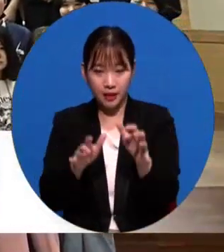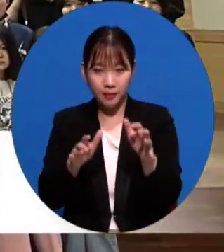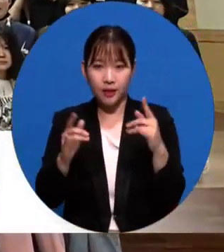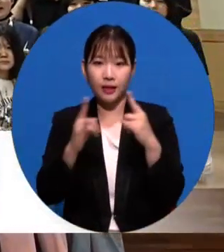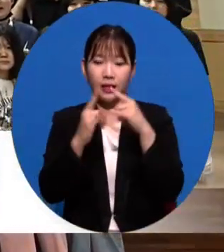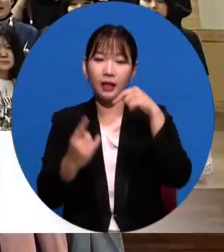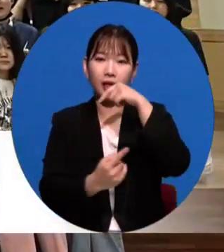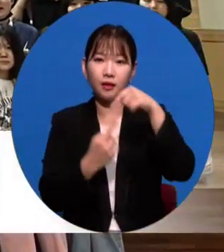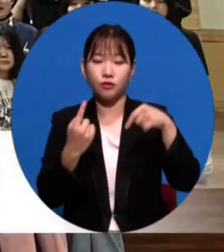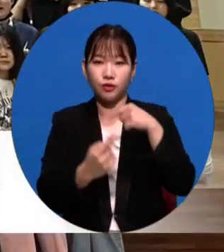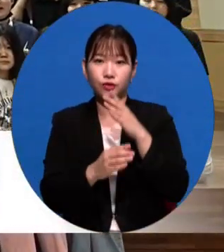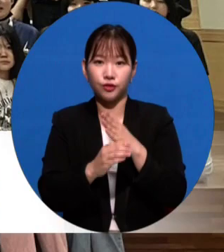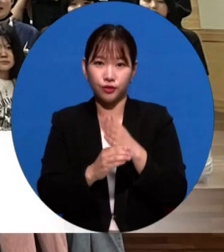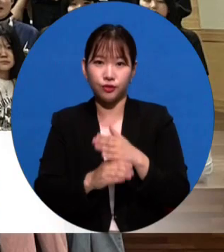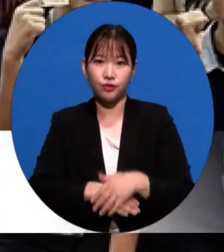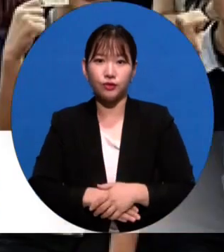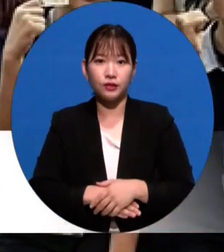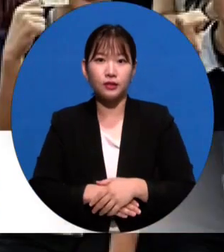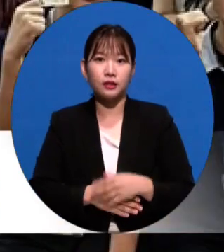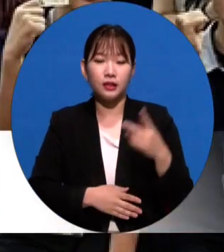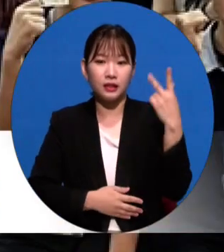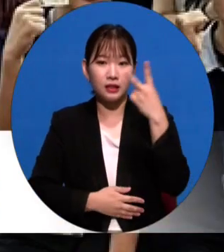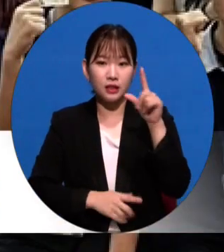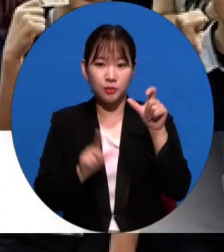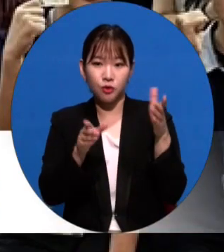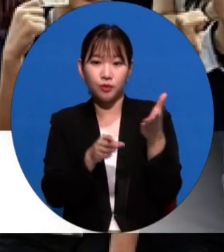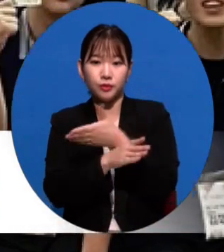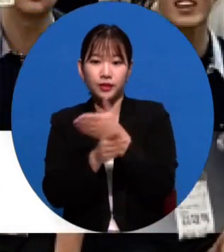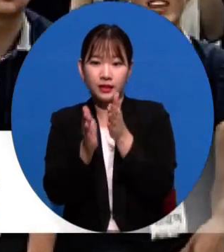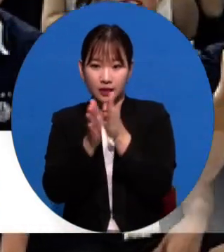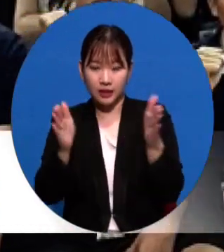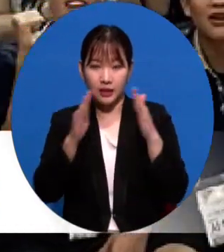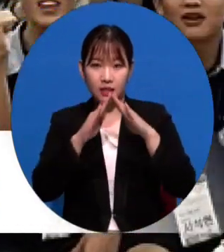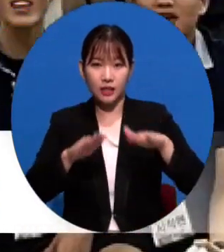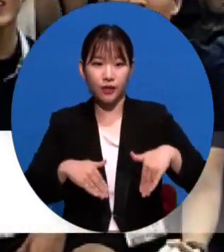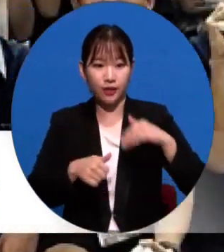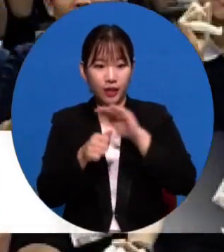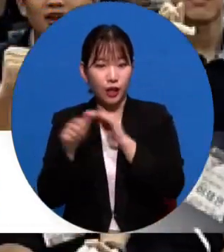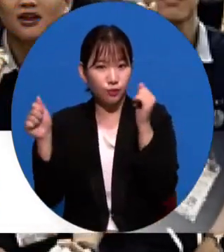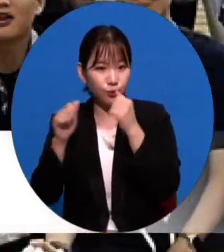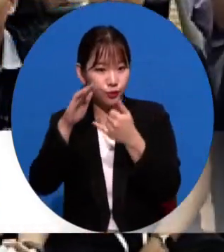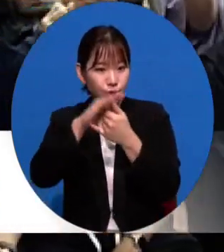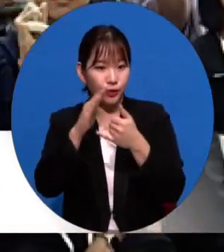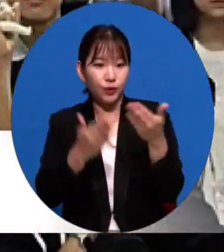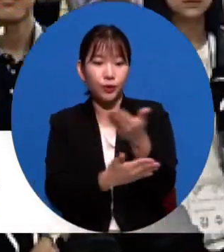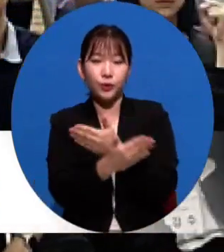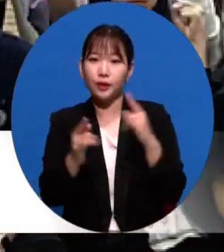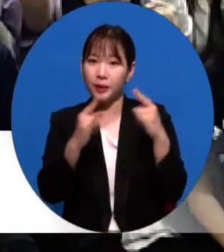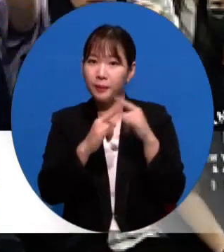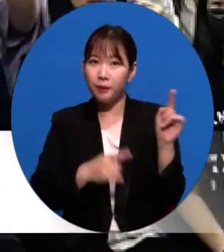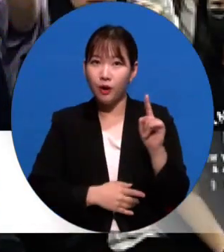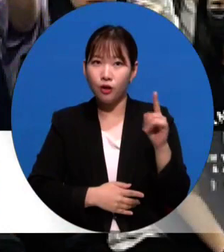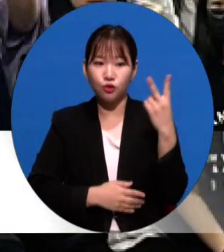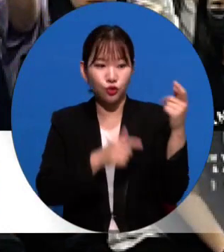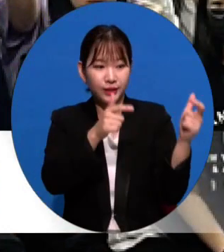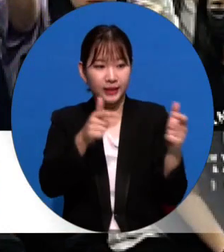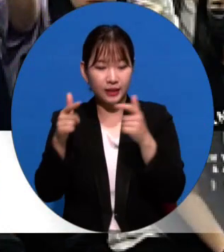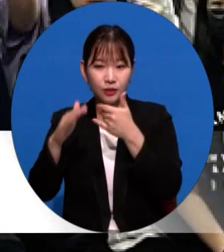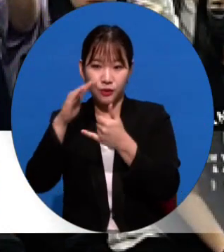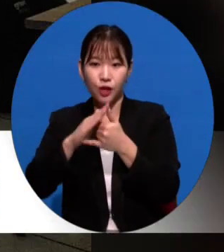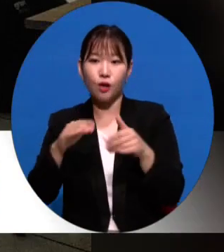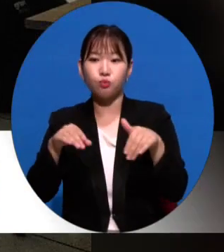캠프를 운영하고 있습니다 지난 2015년부터 시작된 전남 경북 청소년 교류캠프는 양주역